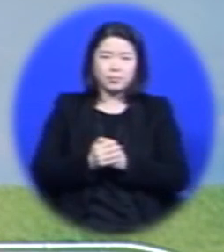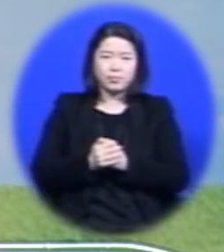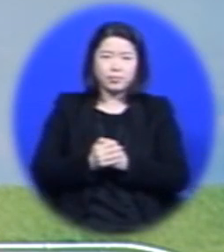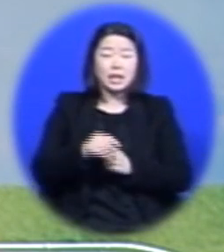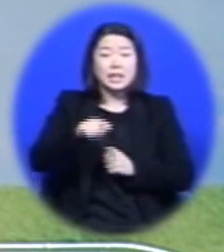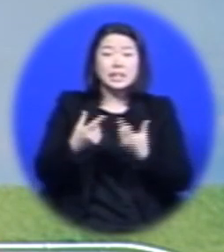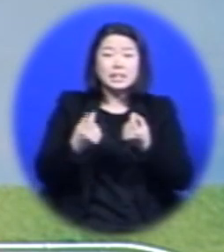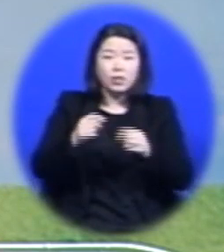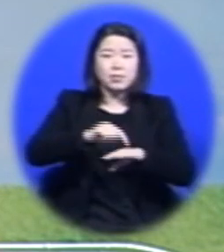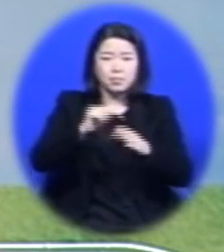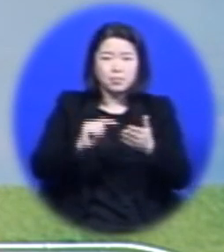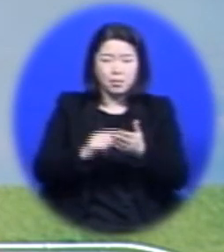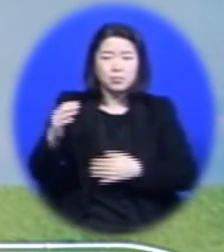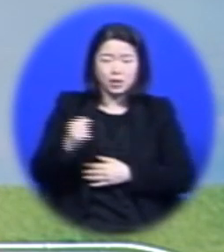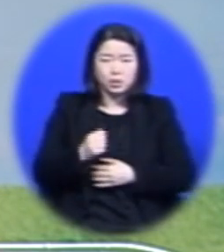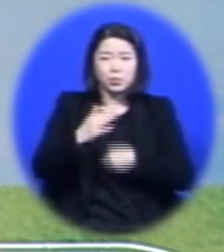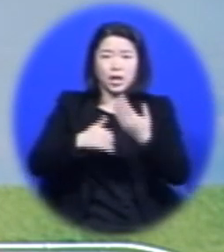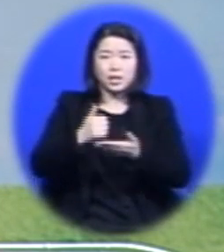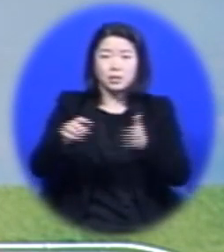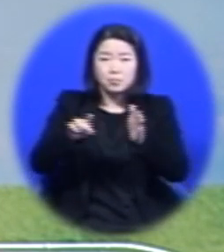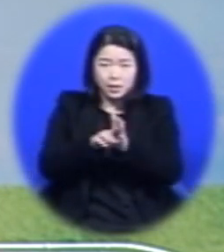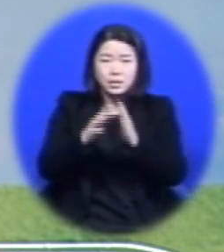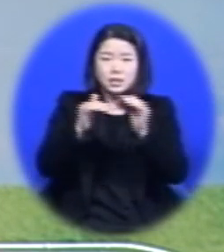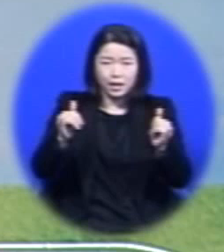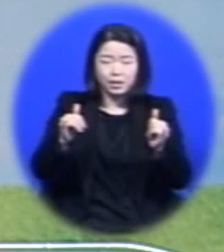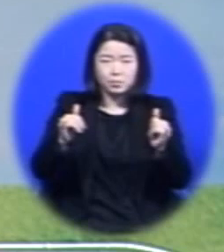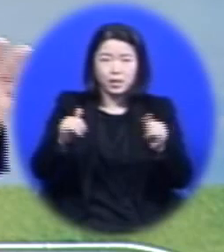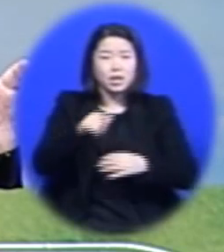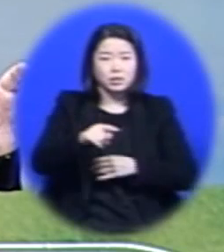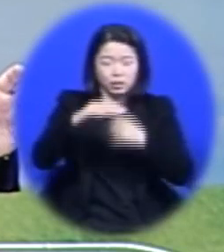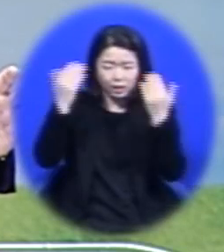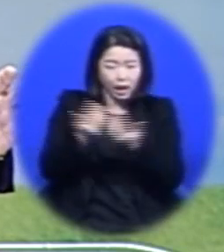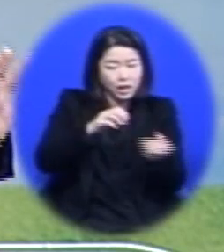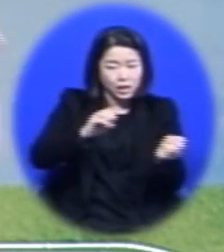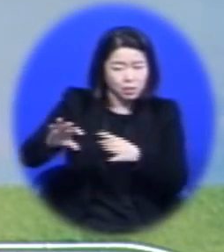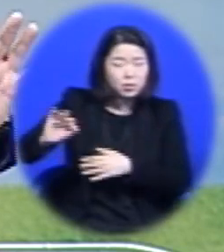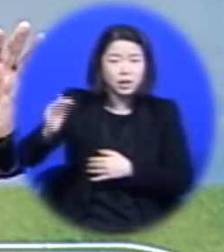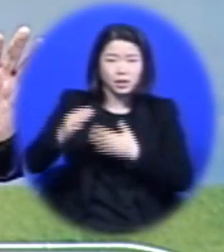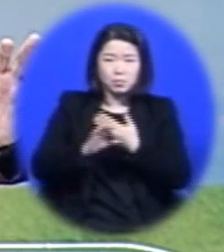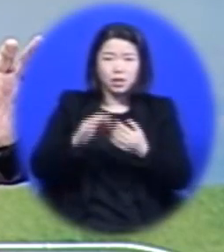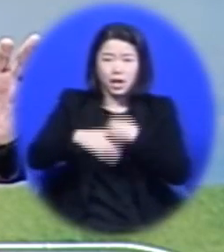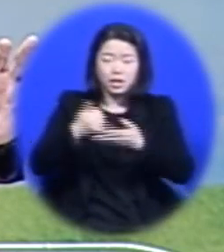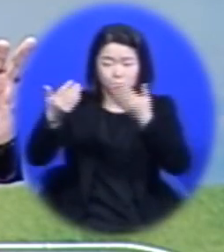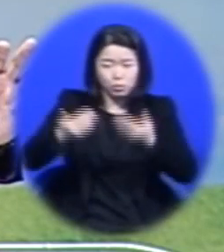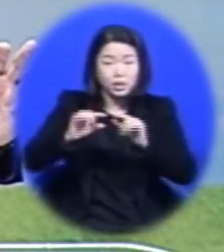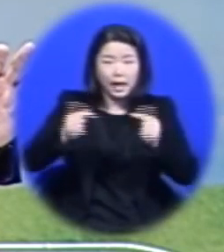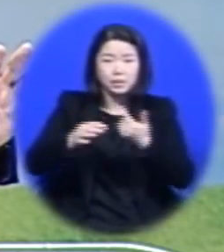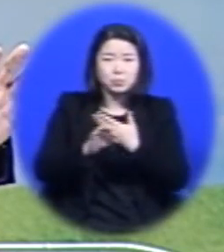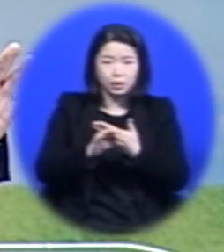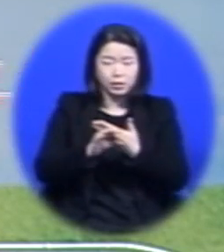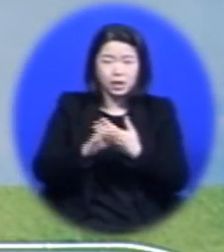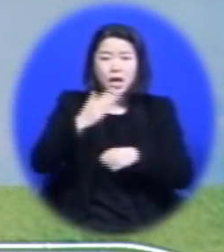이런 마음으로 하나님을 믿은 사람은 그걸 다 잃어버리게 되거나 하나님이 안 주시거나 하시면